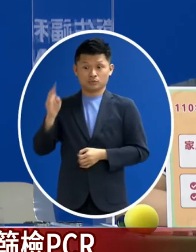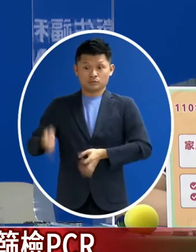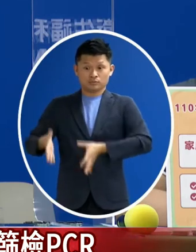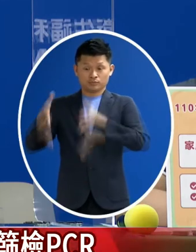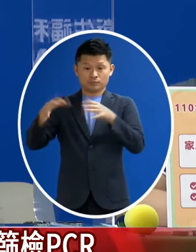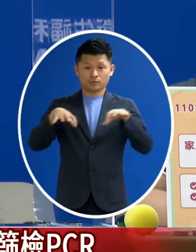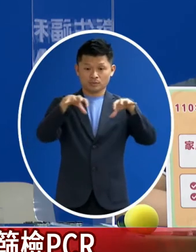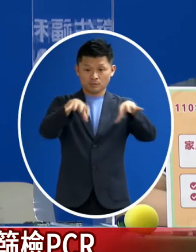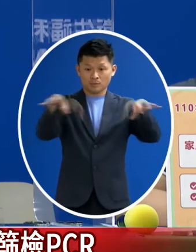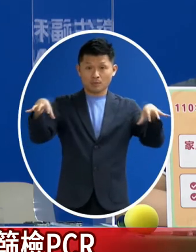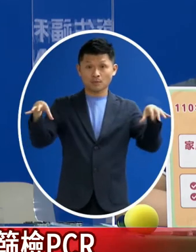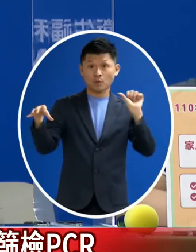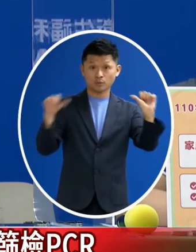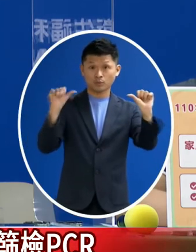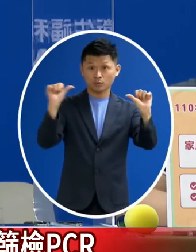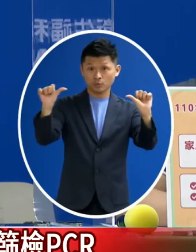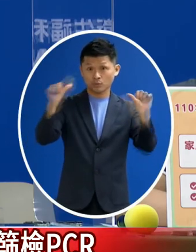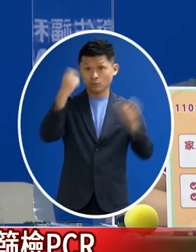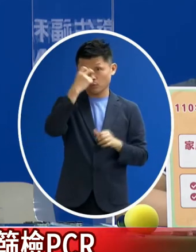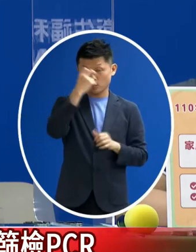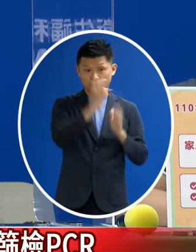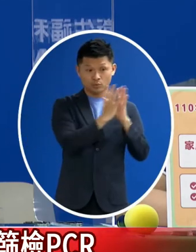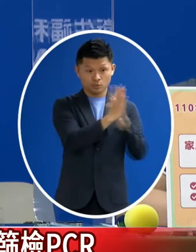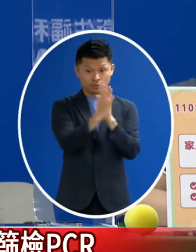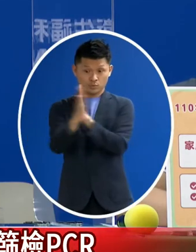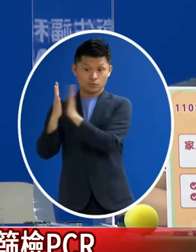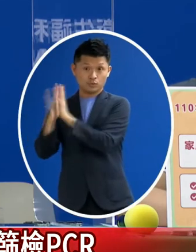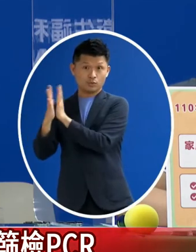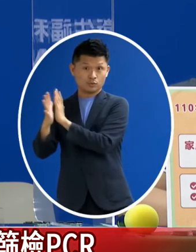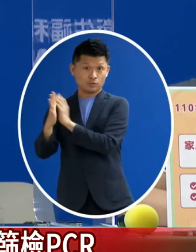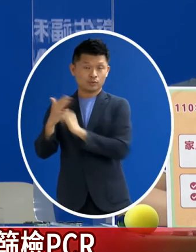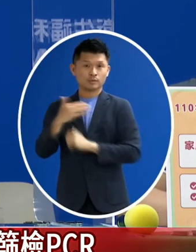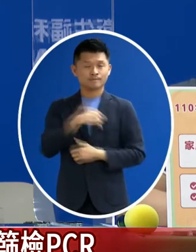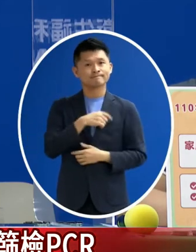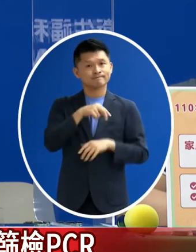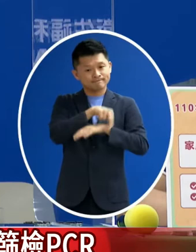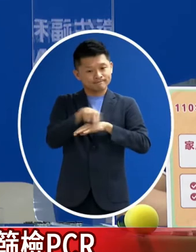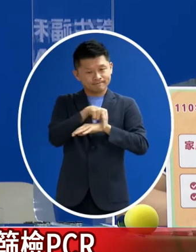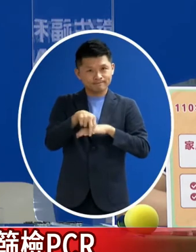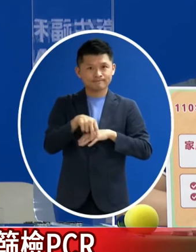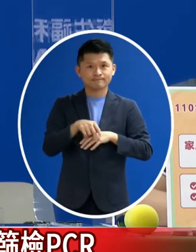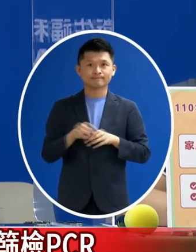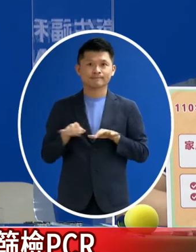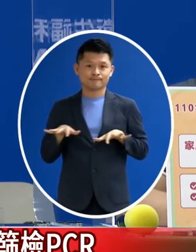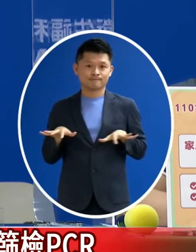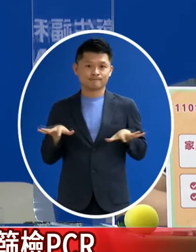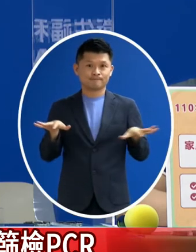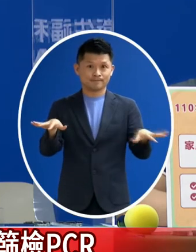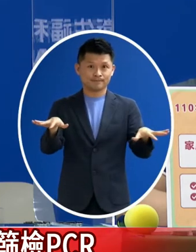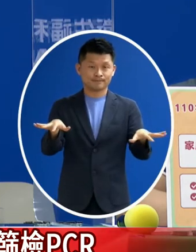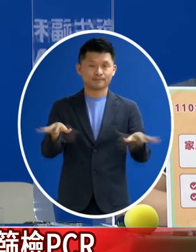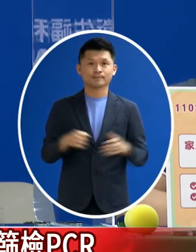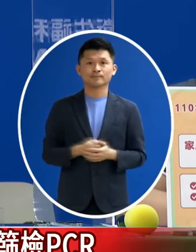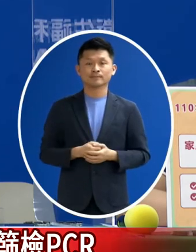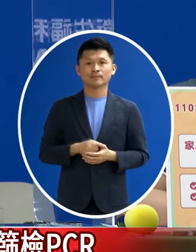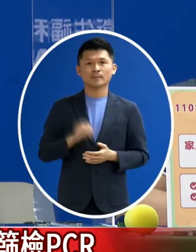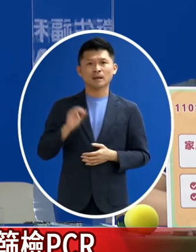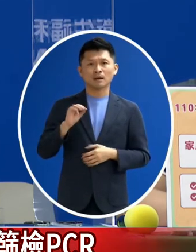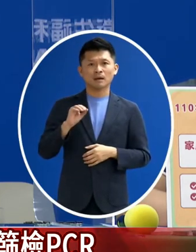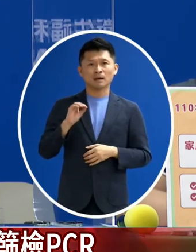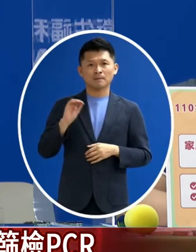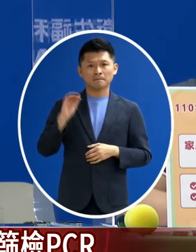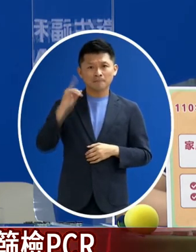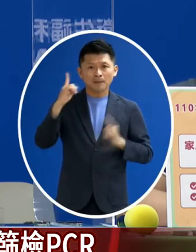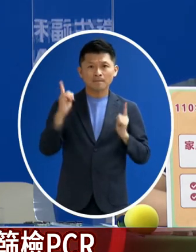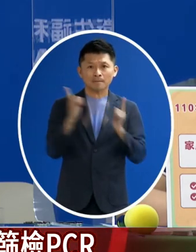的5个这个采检站，那我们会利用这5个来做安排。但是如果遇到同一个